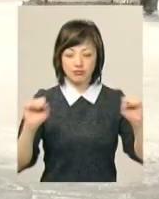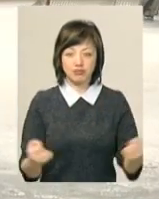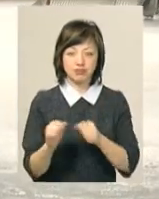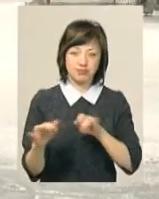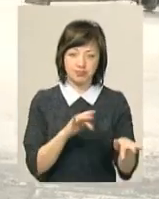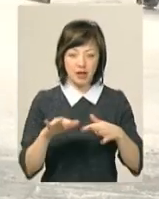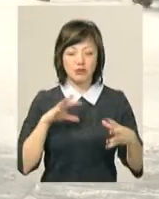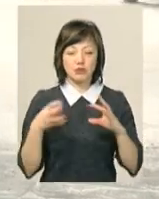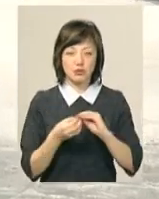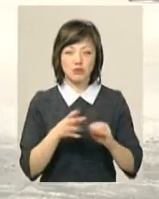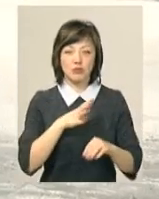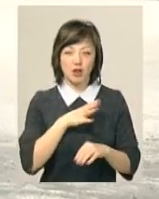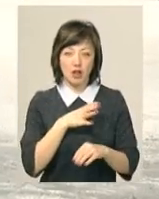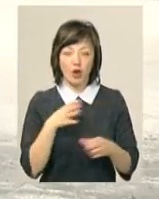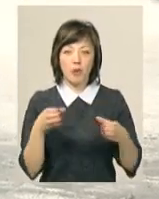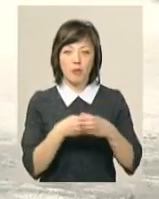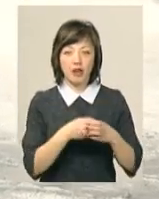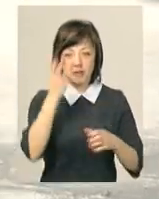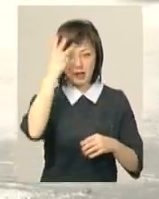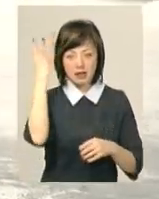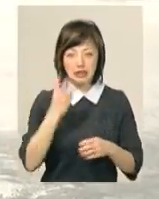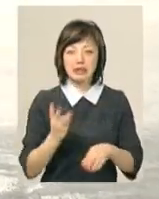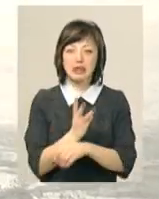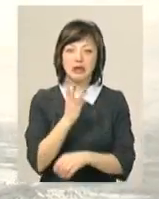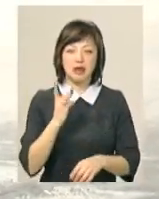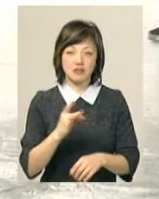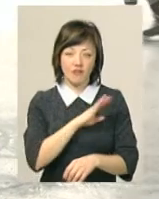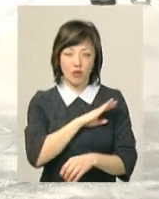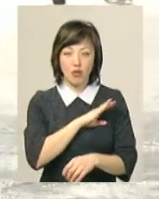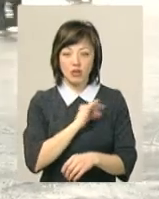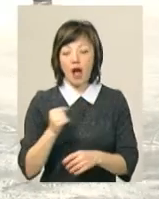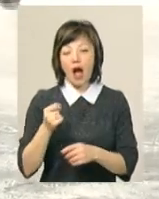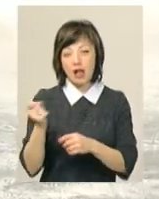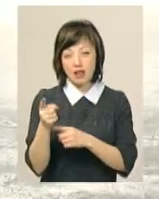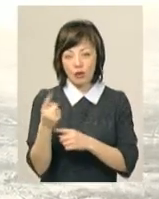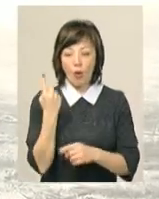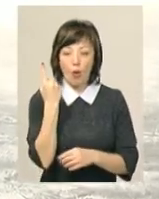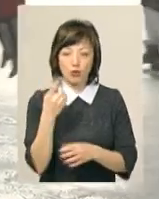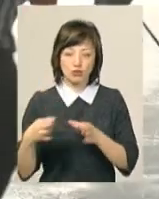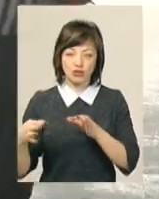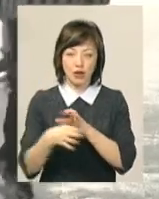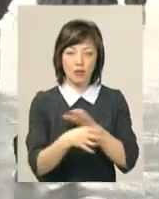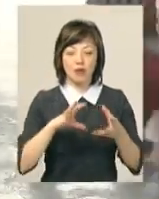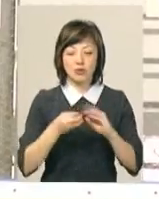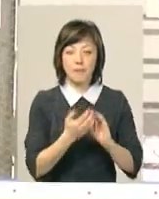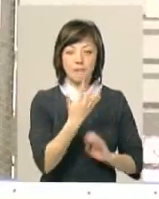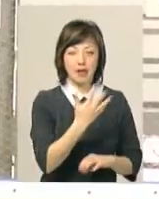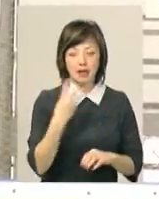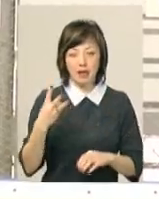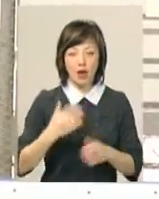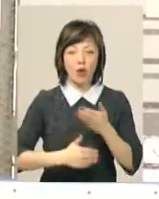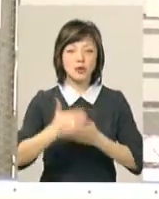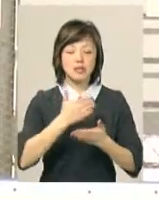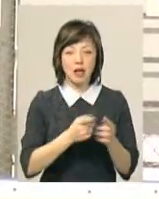результативнішими були хокеїсти «Прайду». Вони тричі влучили ворота «Подолян», опоненти спромоглися на одну «Шайбу». Результат – 5-3. Та